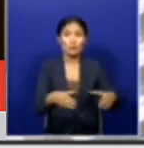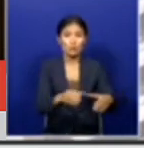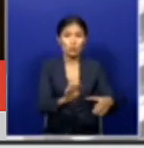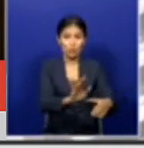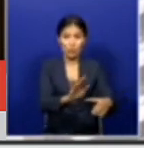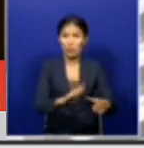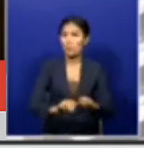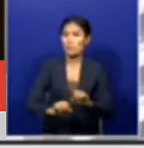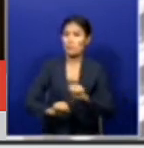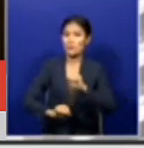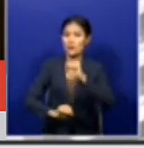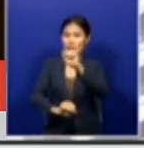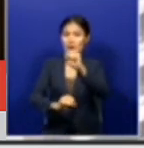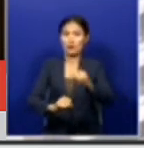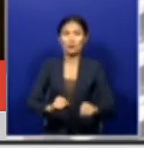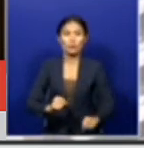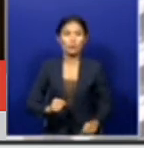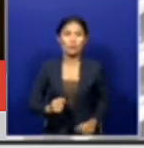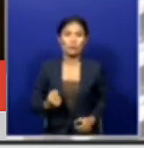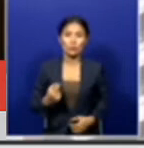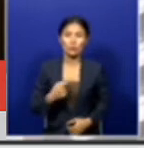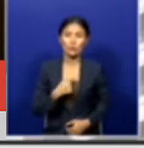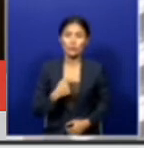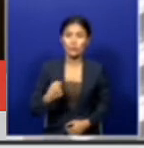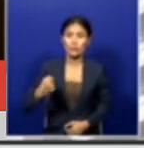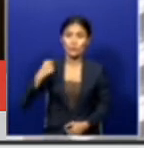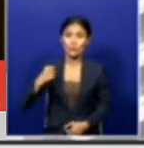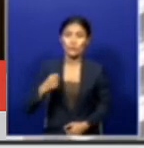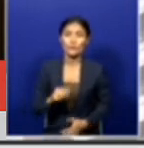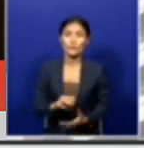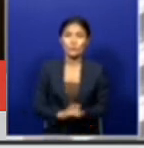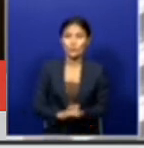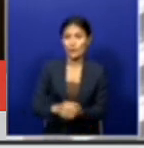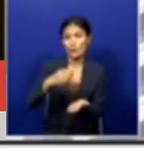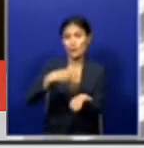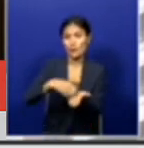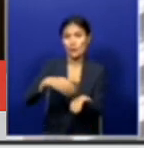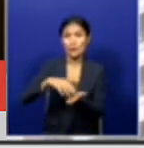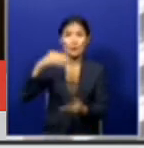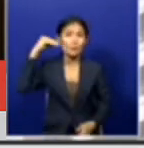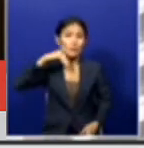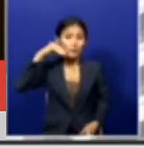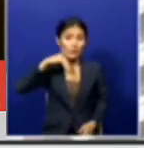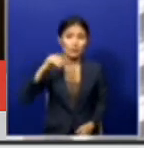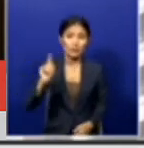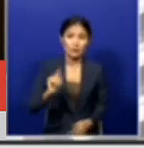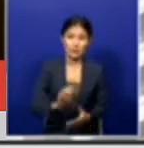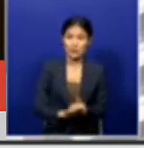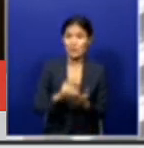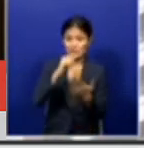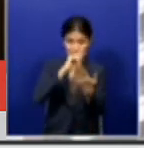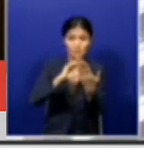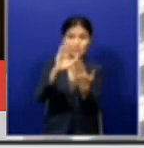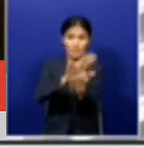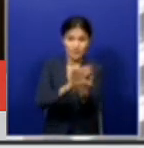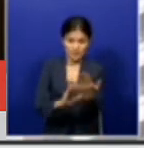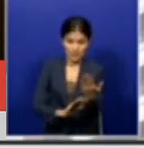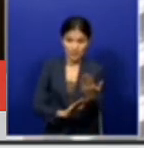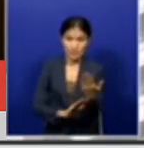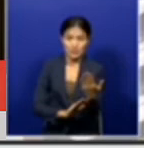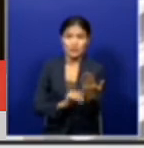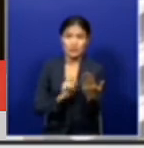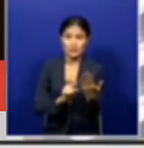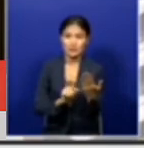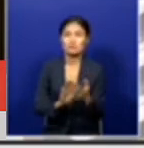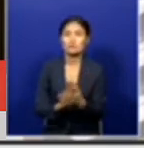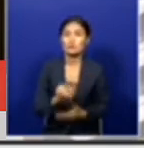องอาจสง่าผ่าเผยกลางสภาหลายครั้งว่าประเทศไทยเป็นประช